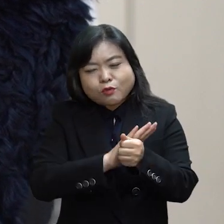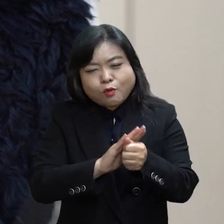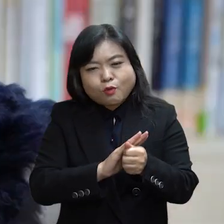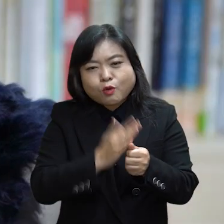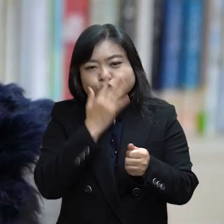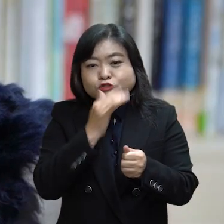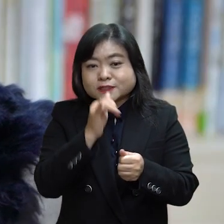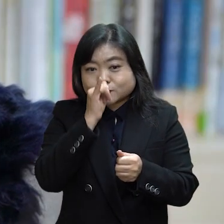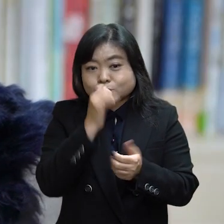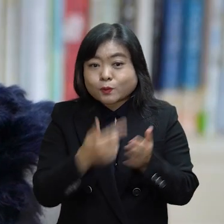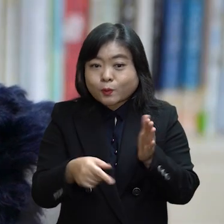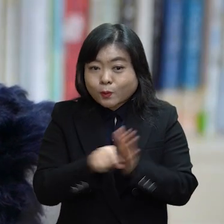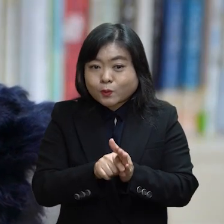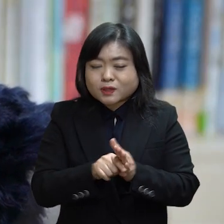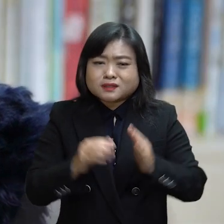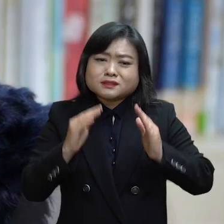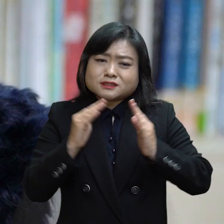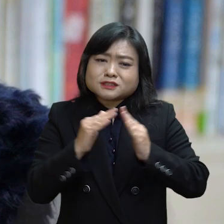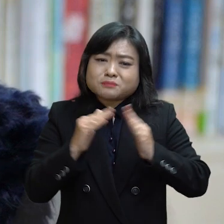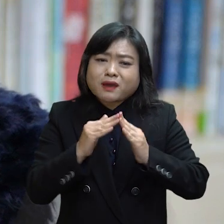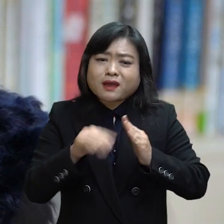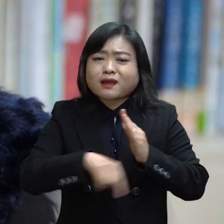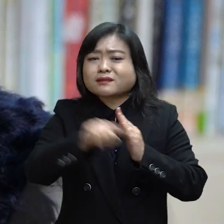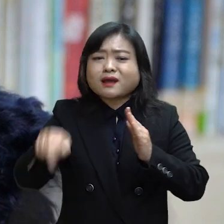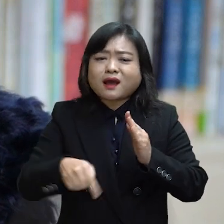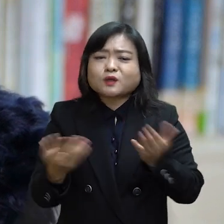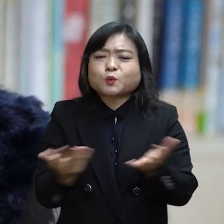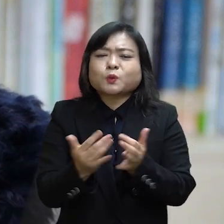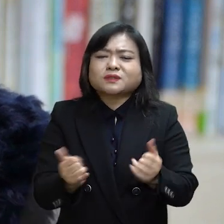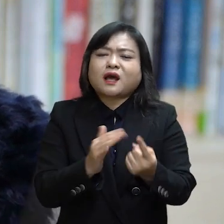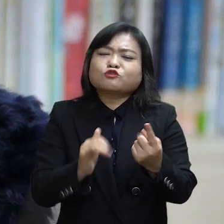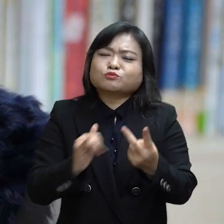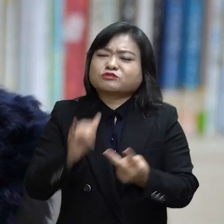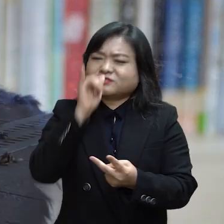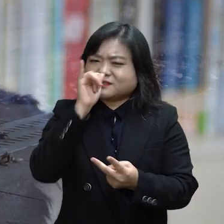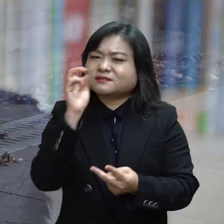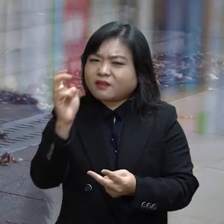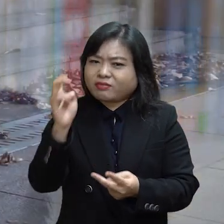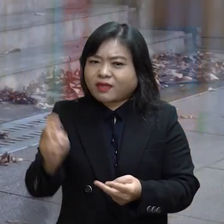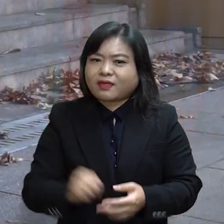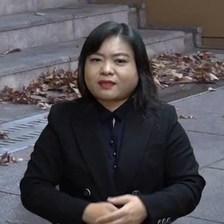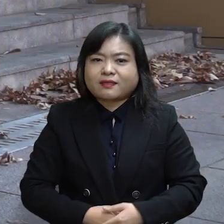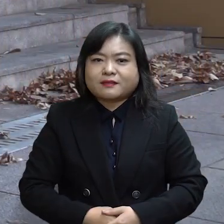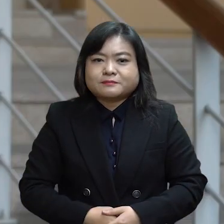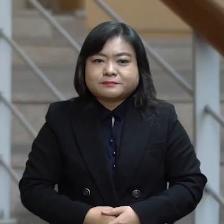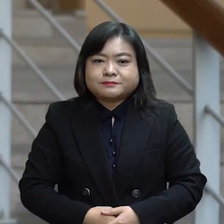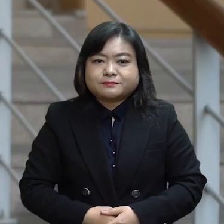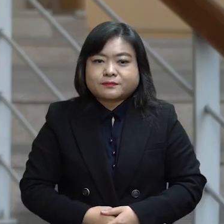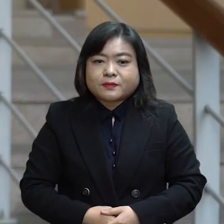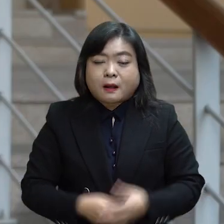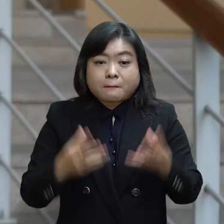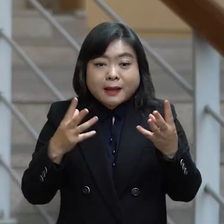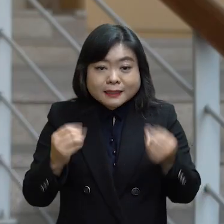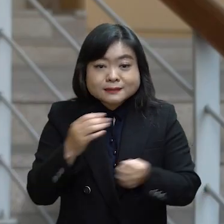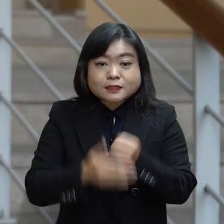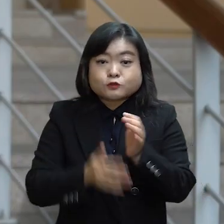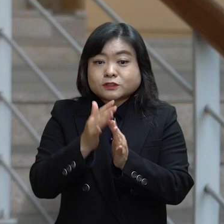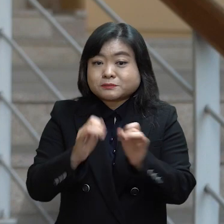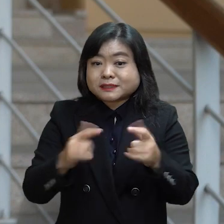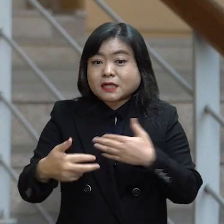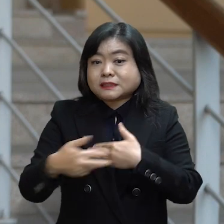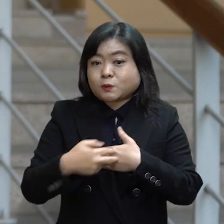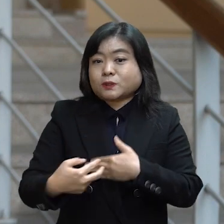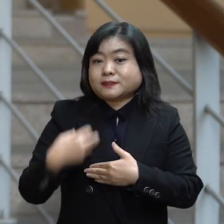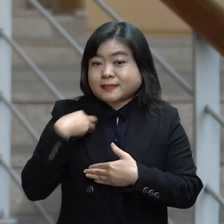있도록 집안에 돌아오면 다 노동자가 한두 분 이상씩 계실 텐데요. 많은 대구 시민들의